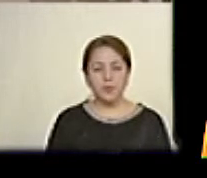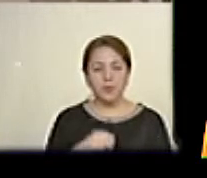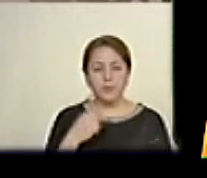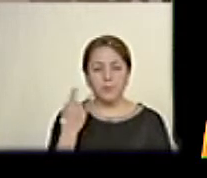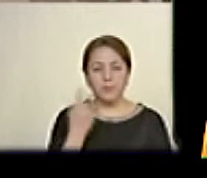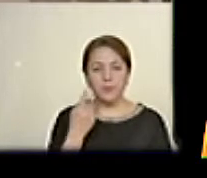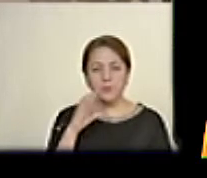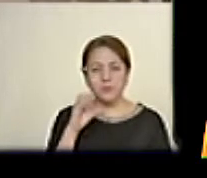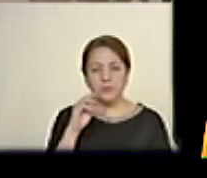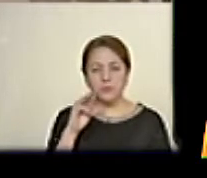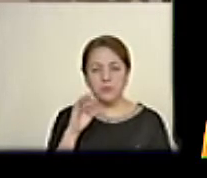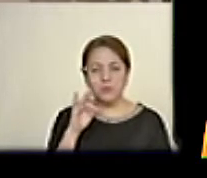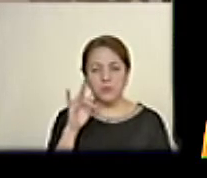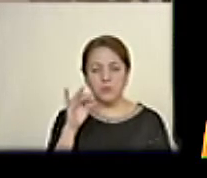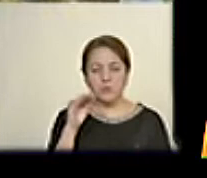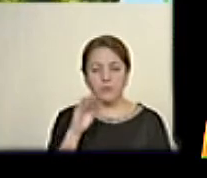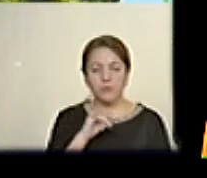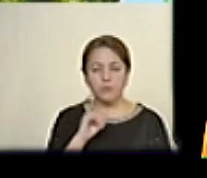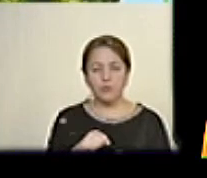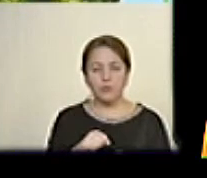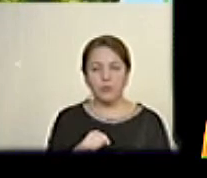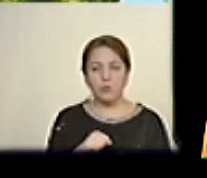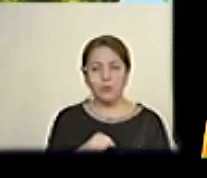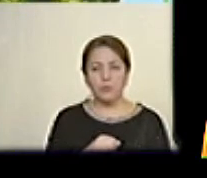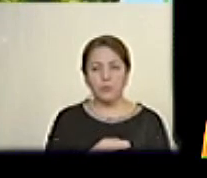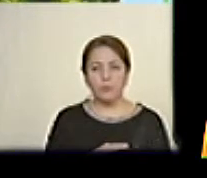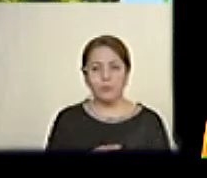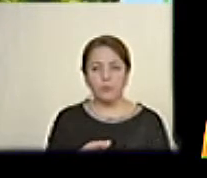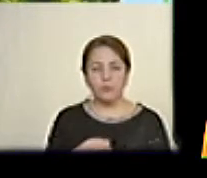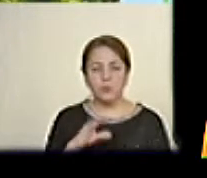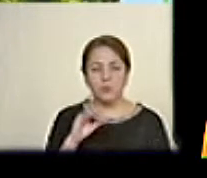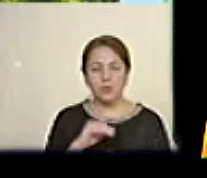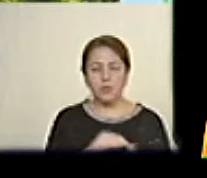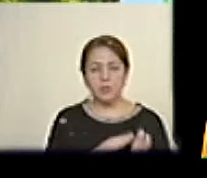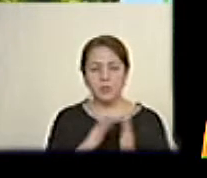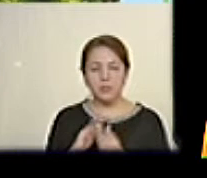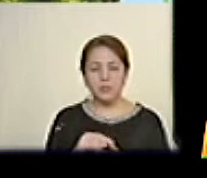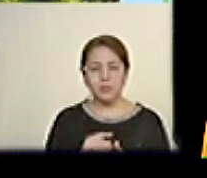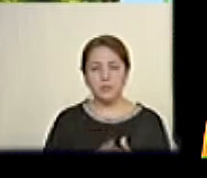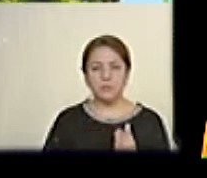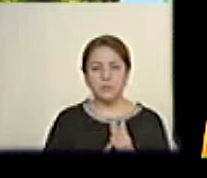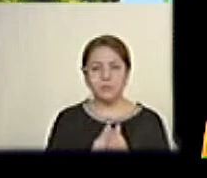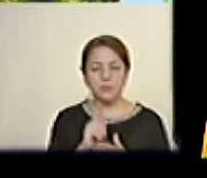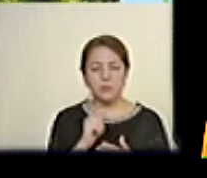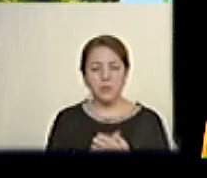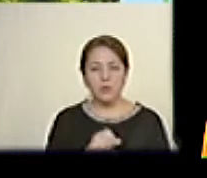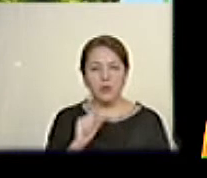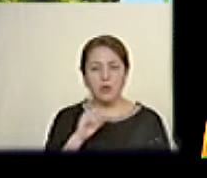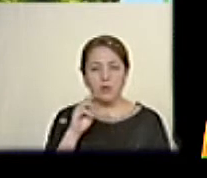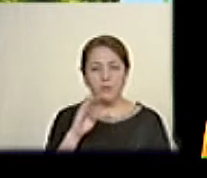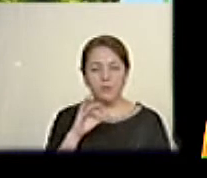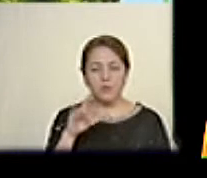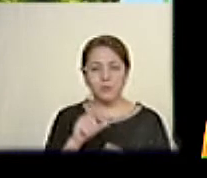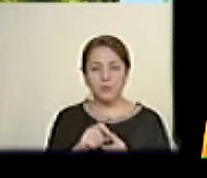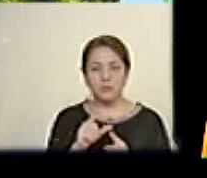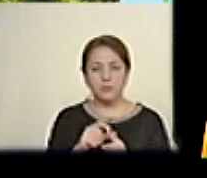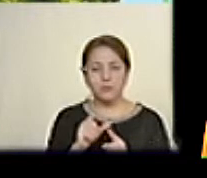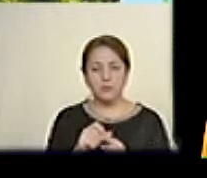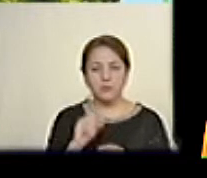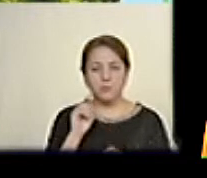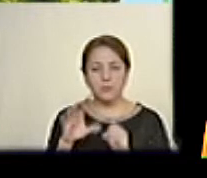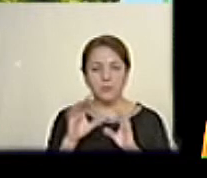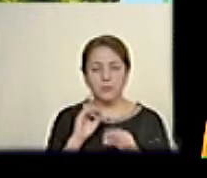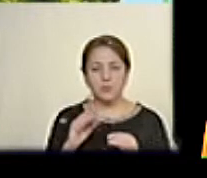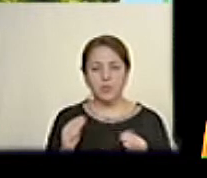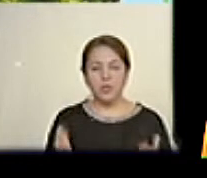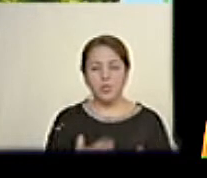Первую строфу можно полностью отнести к вступлению. Автор словно бросает легкие краски фона